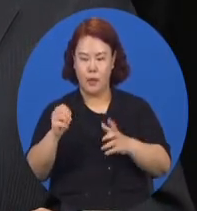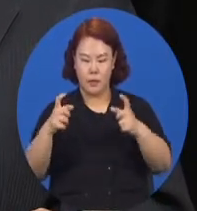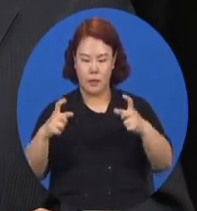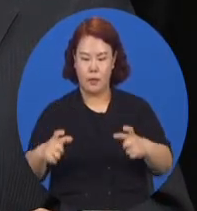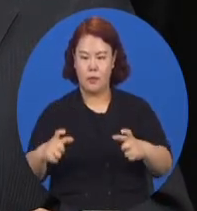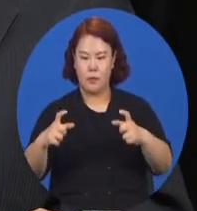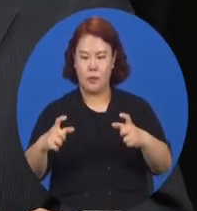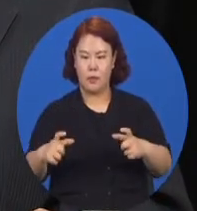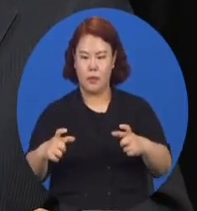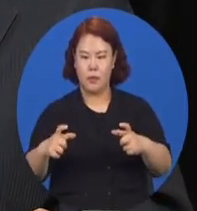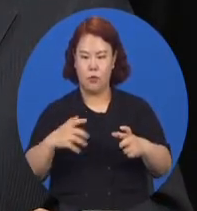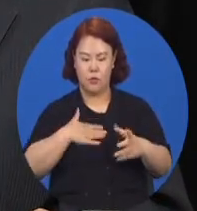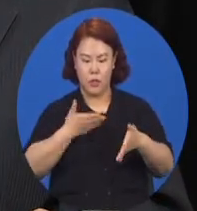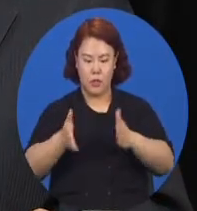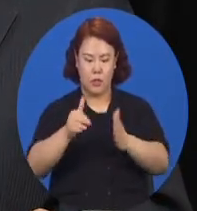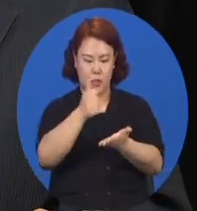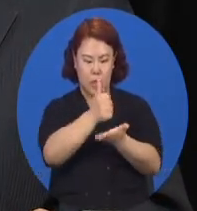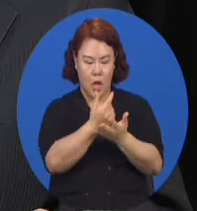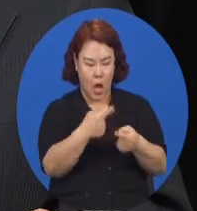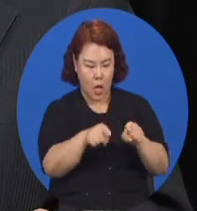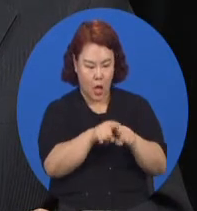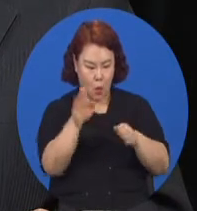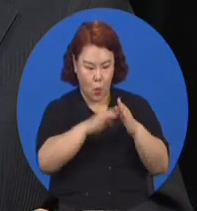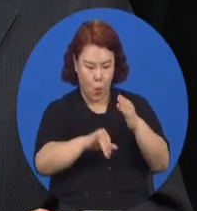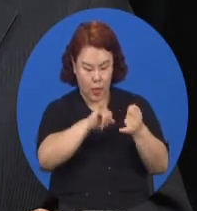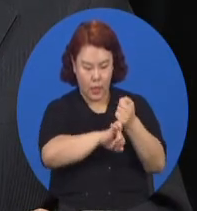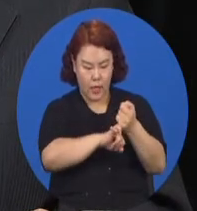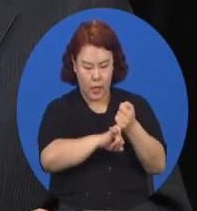지역에는 우리 지사님하고 함께 공약이 그